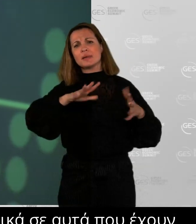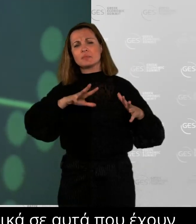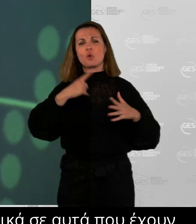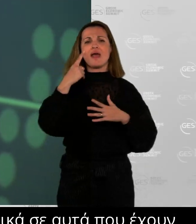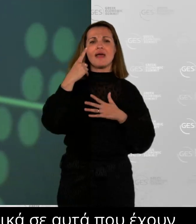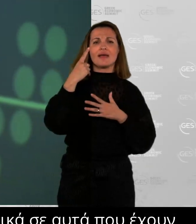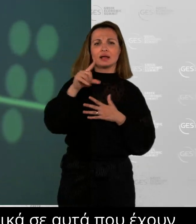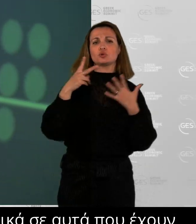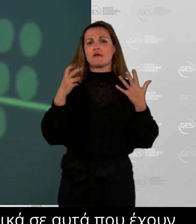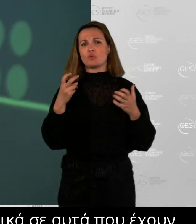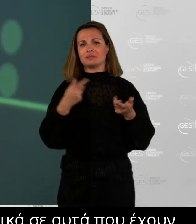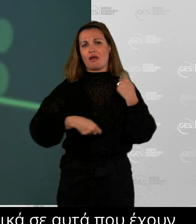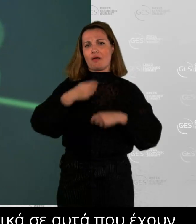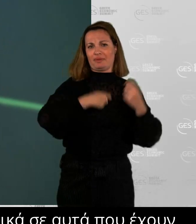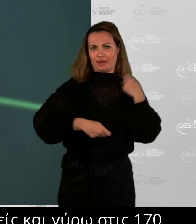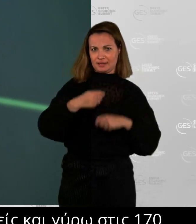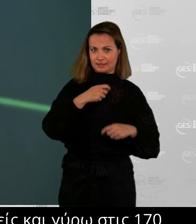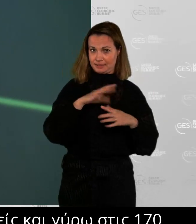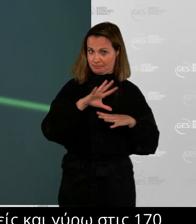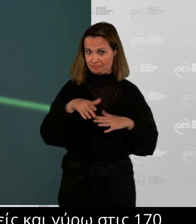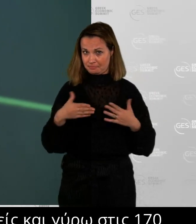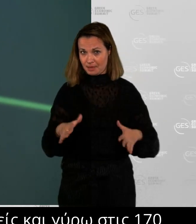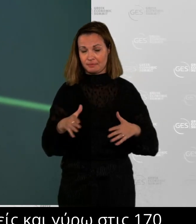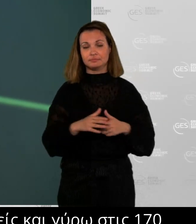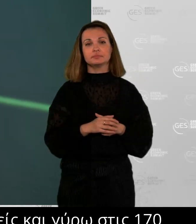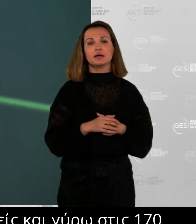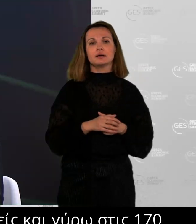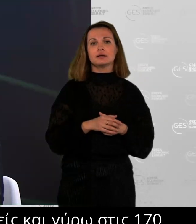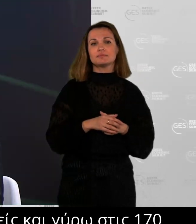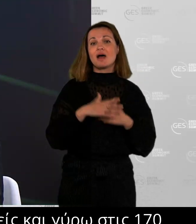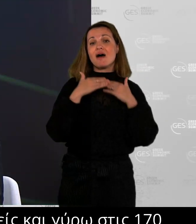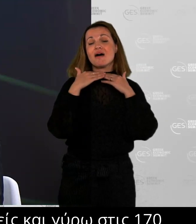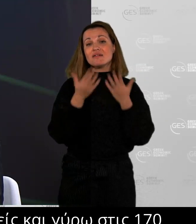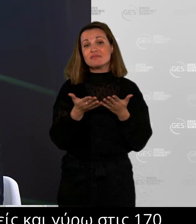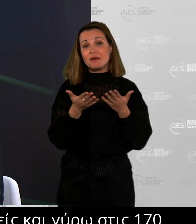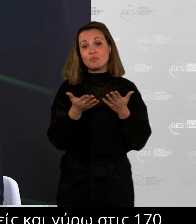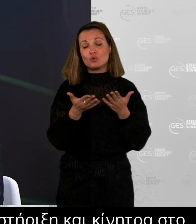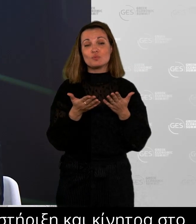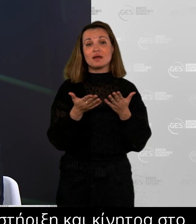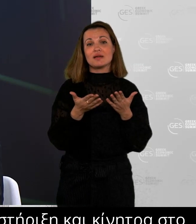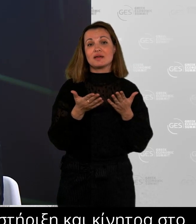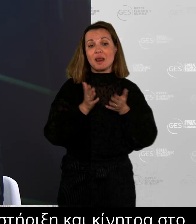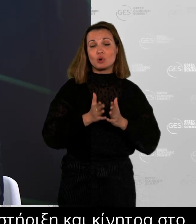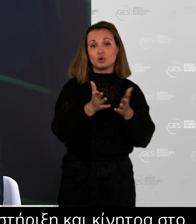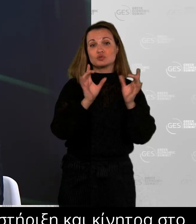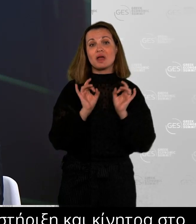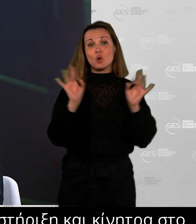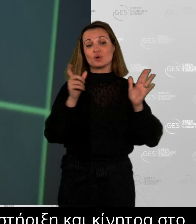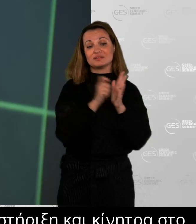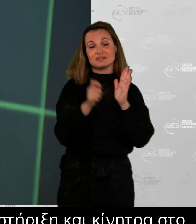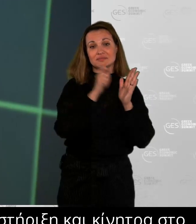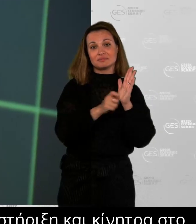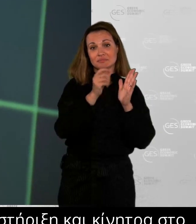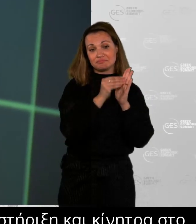επιχειρήσεις. Δεν μπορεί να μιλάμε βέβαια για στήριξη και κίνητρα στο οικοσύστημα της καινοτομίας και να μην έχουμε καταγράψει τις νοφίες επιχειρήσεις. Ακριβώς αυτό κάνει